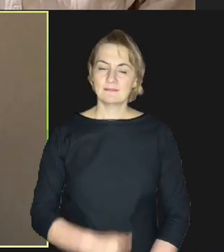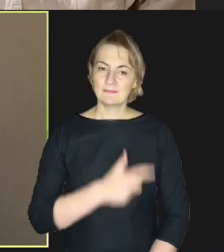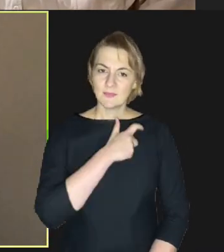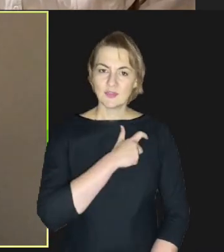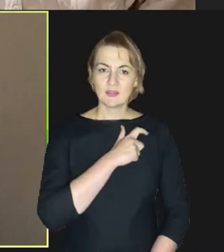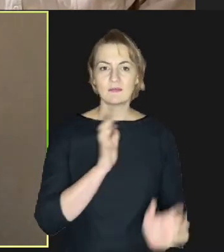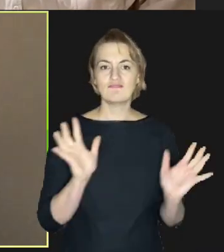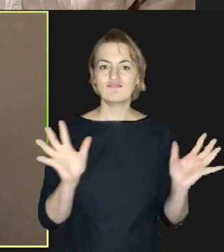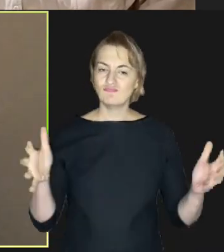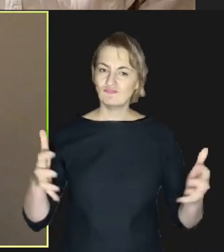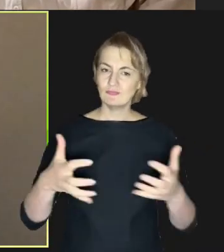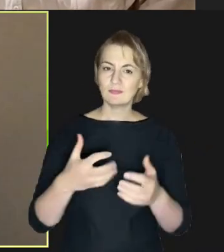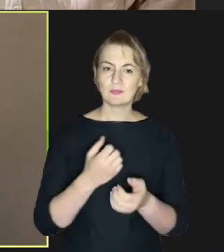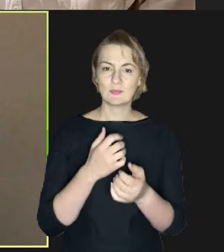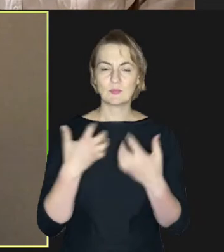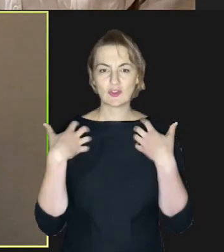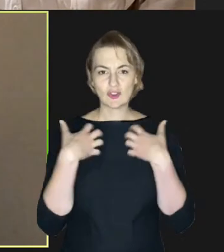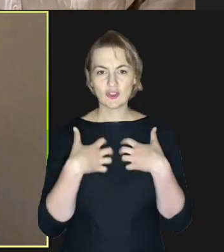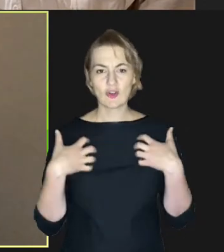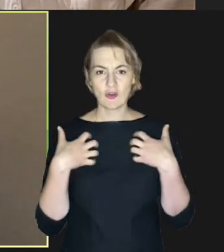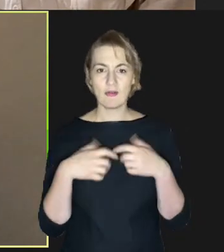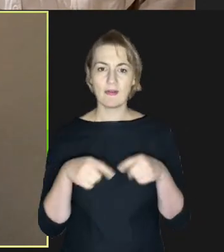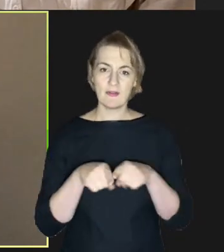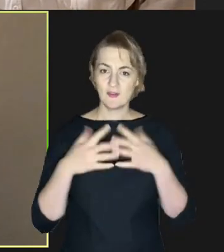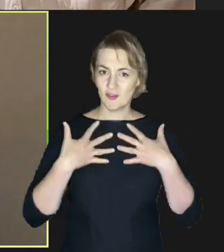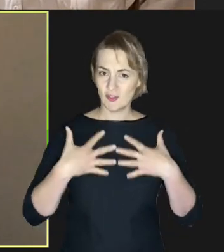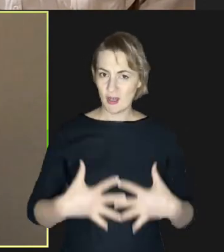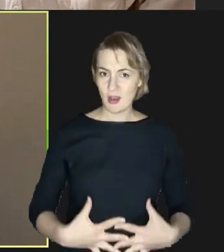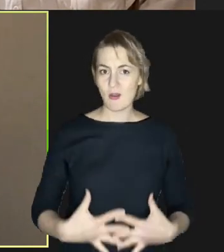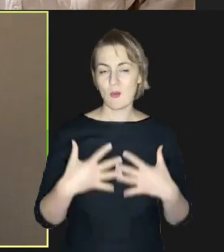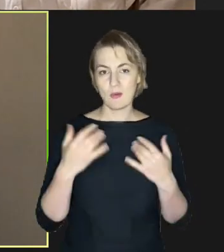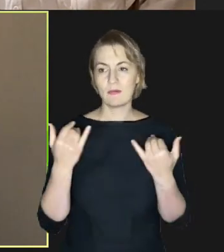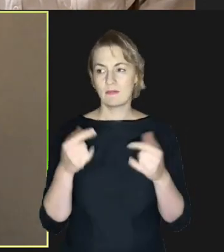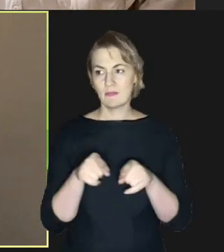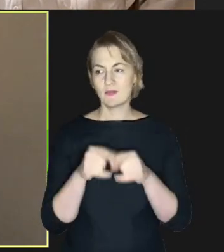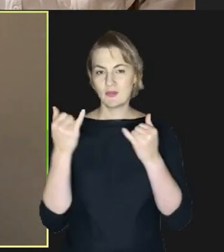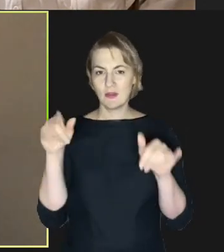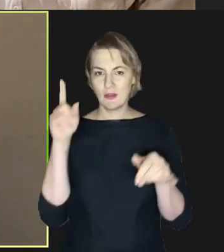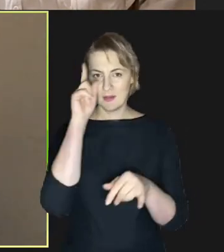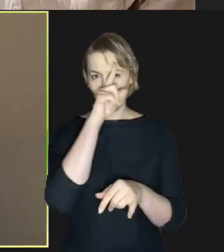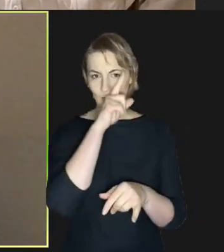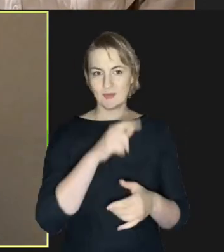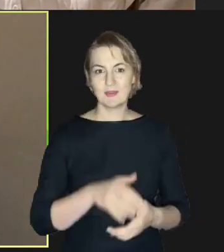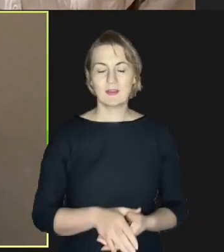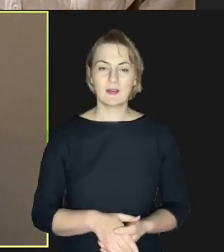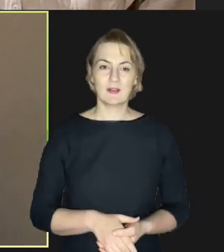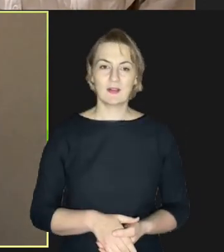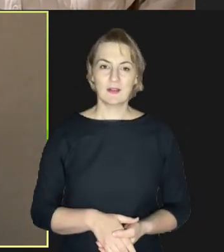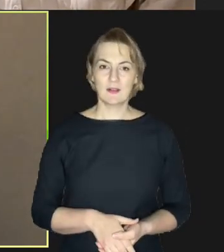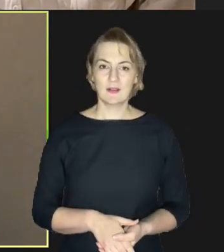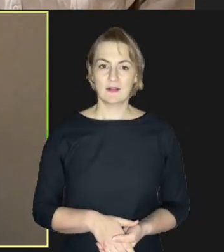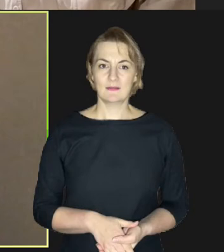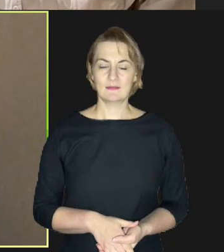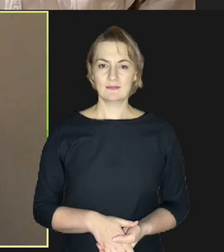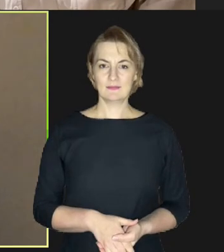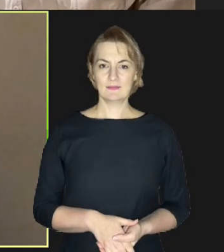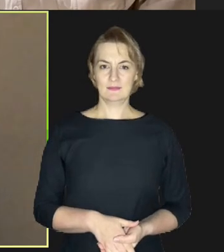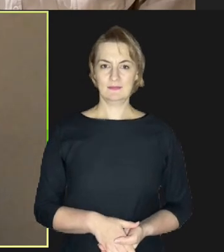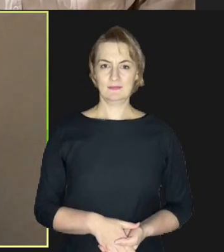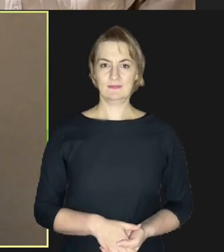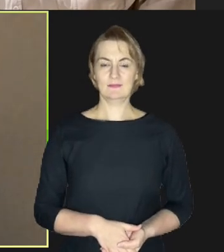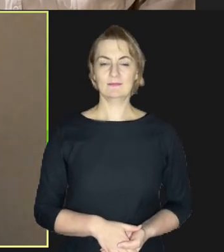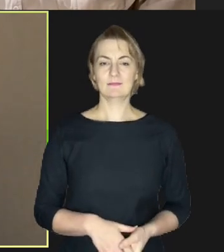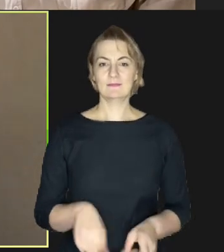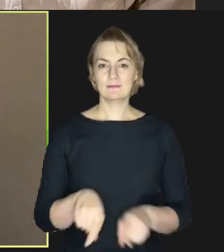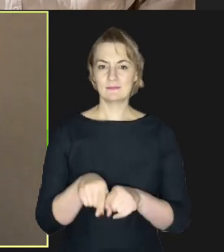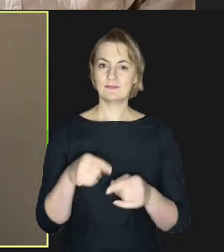przyrodę, i ten organizm, prawda, i innych ludzi, i wszystkie ożywione